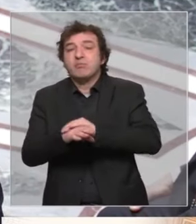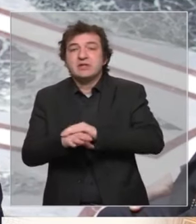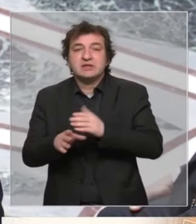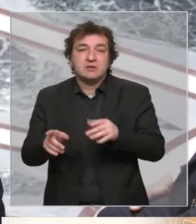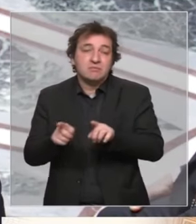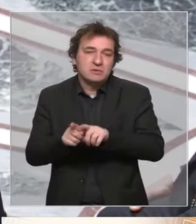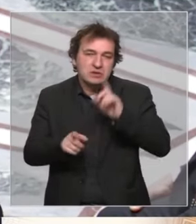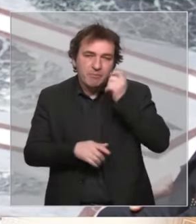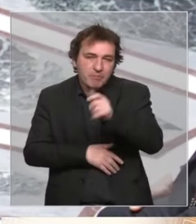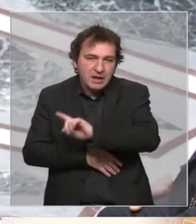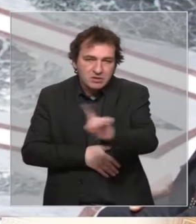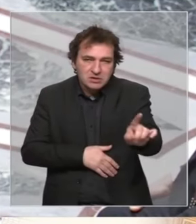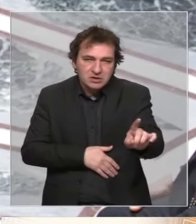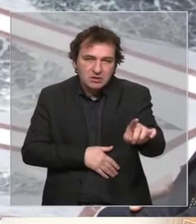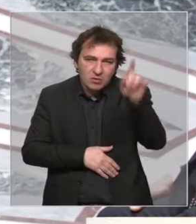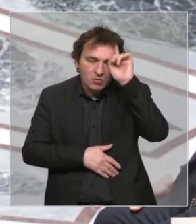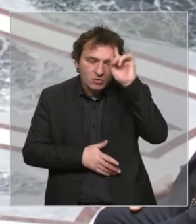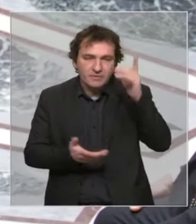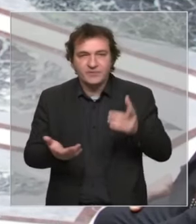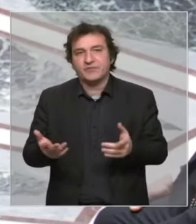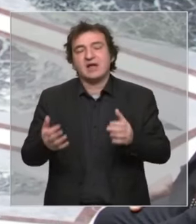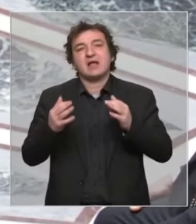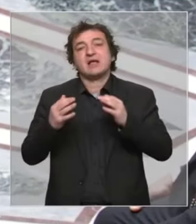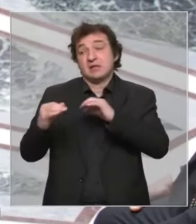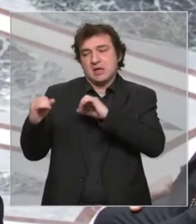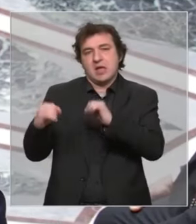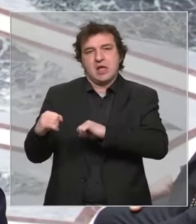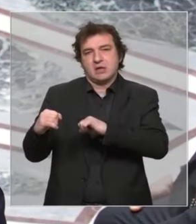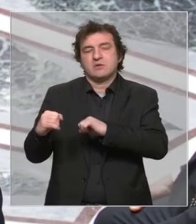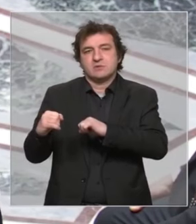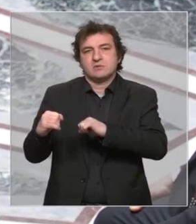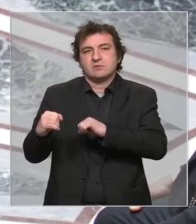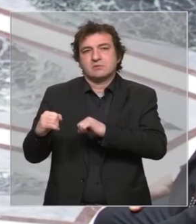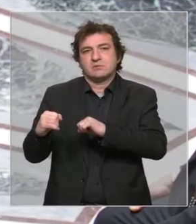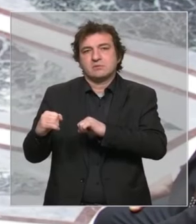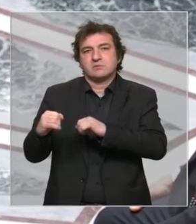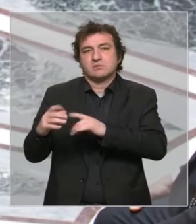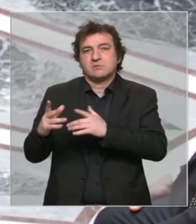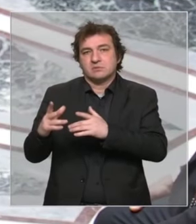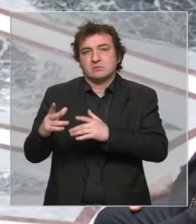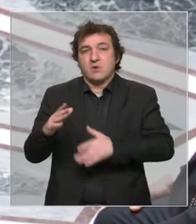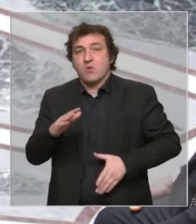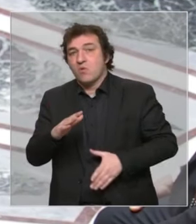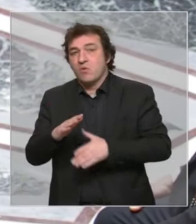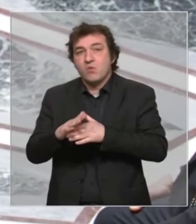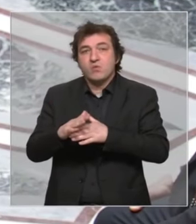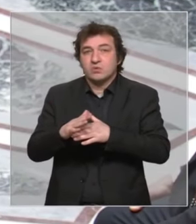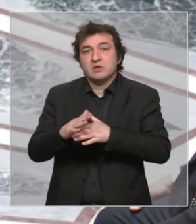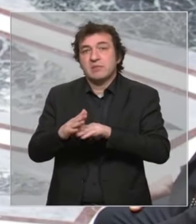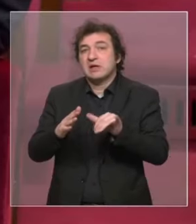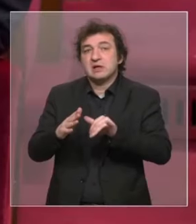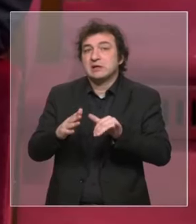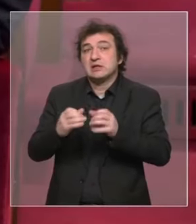et profondément incohérente. Incohérente parce que s'agissant d'un accord qui a été initié par la droite et signé par la